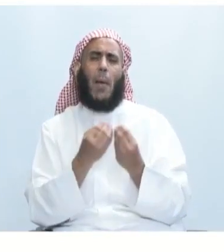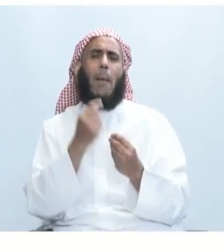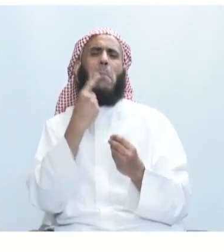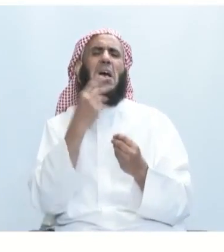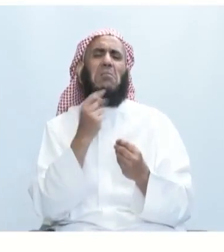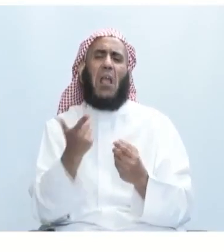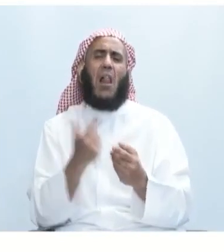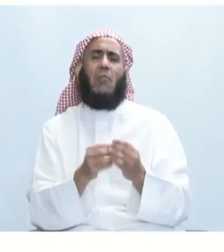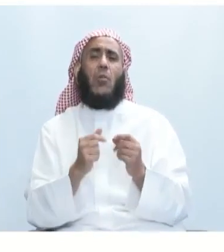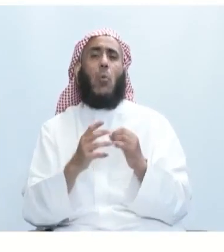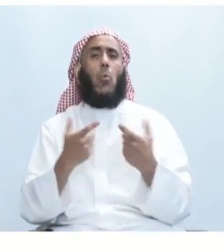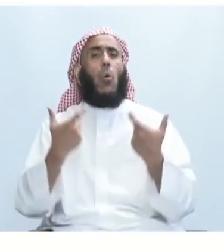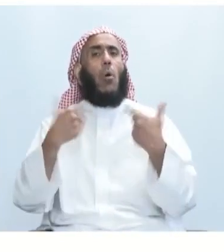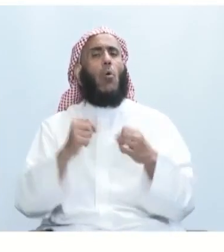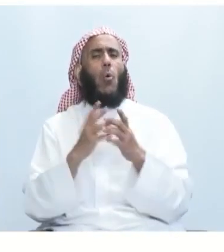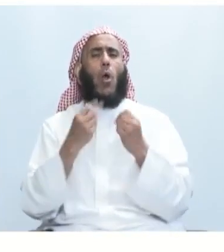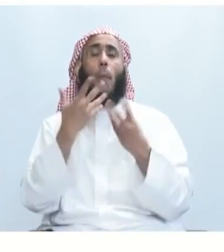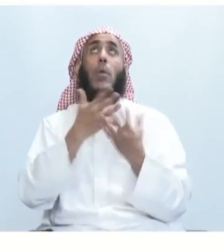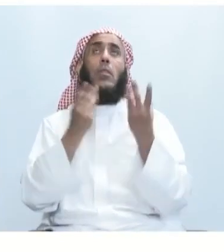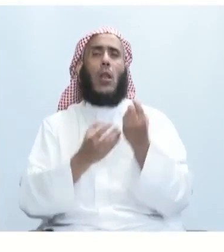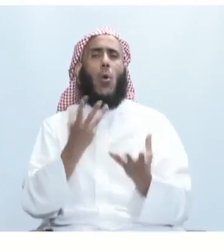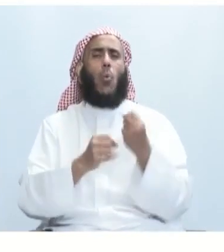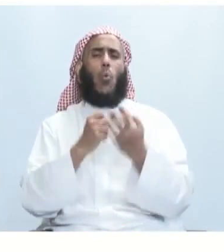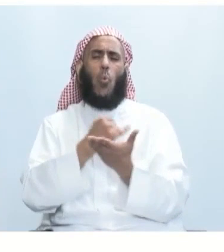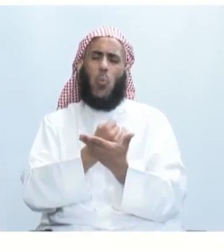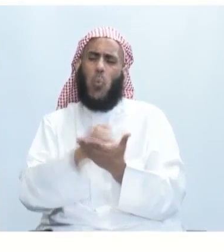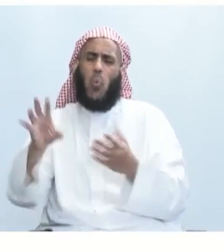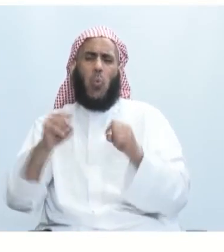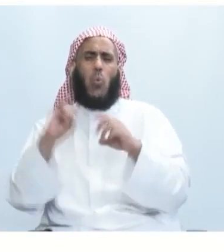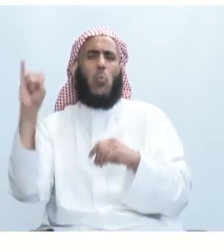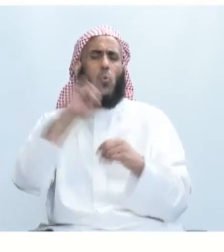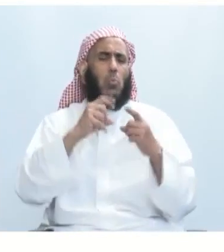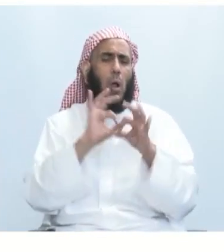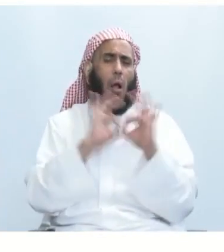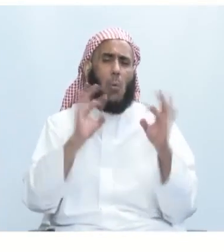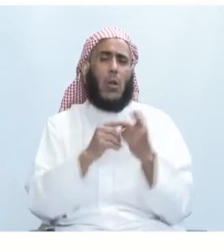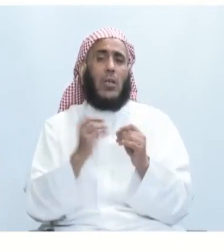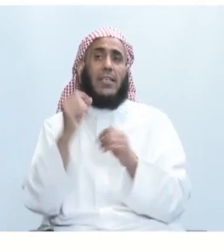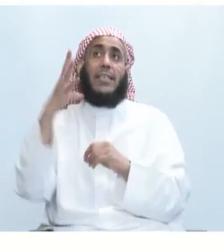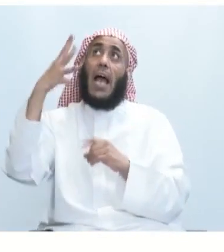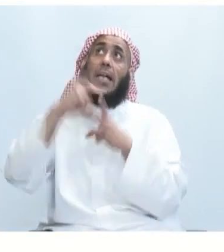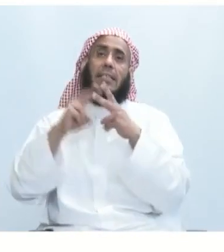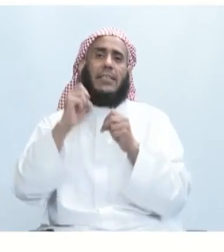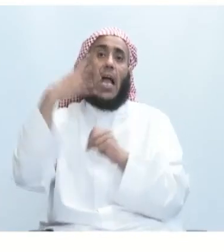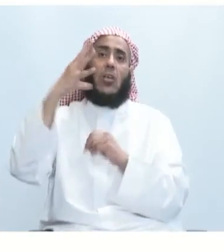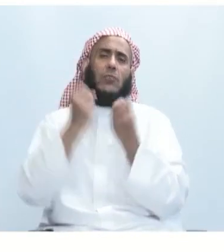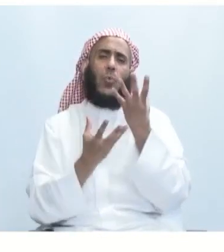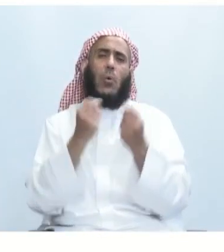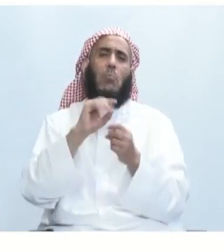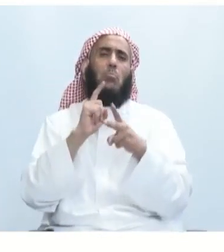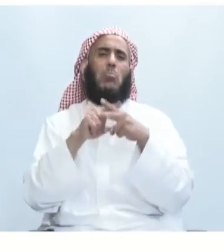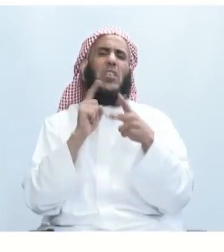ريال فانه يقي باذن الله من نشوب حريق قد يقضي على ممتلكات مؤسسته بكاملها يتكون جهاز كاشف الدخان من